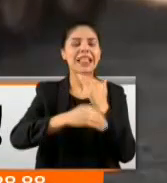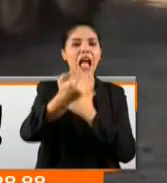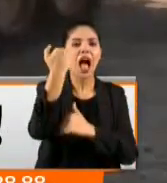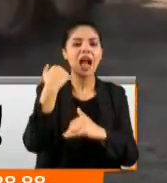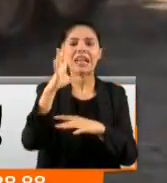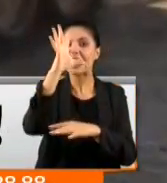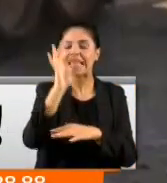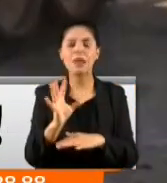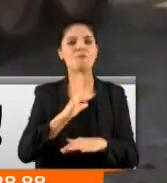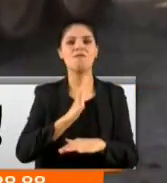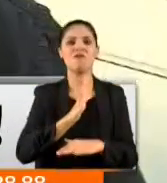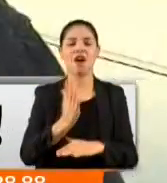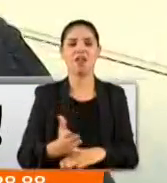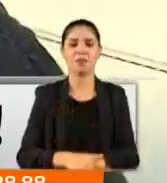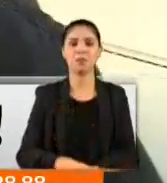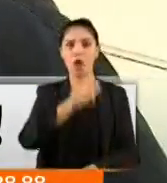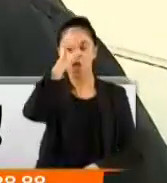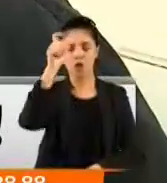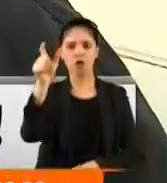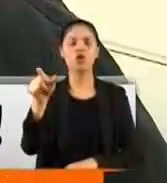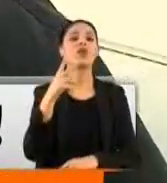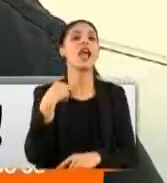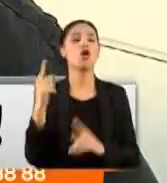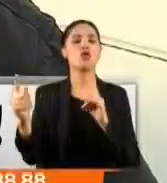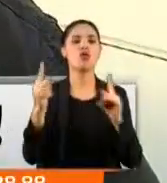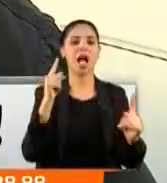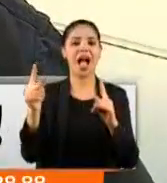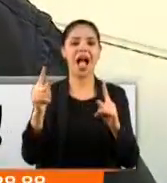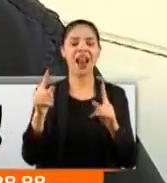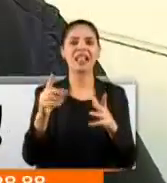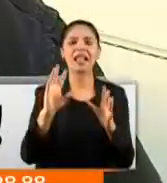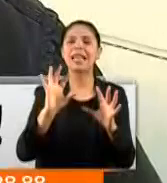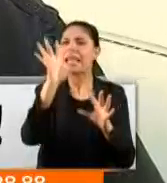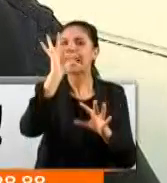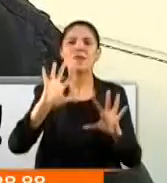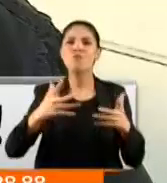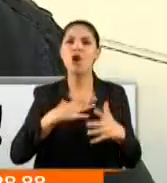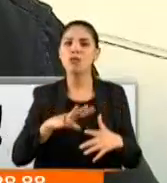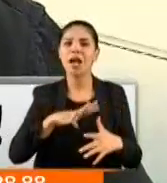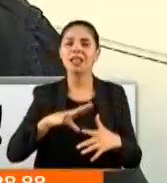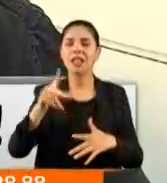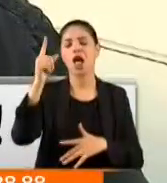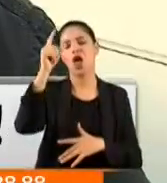da kimlerin olduğu. Türkiye ile Rusya arasını kim açmak ister? Türkiye ile